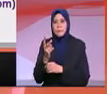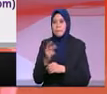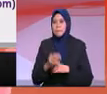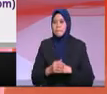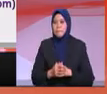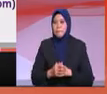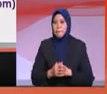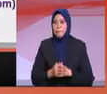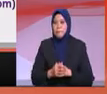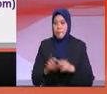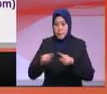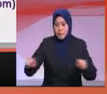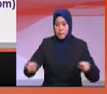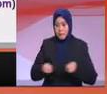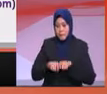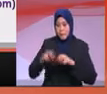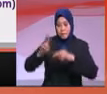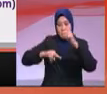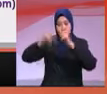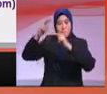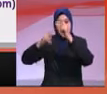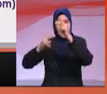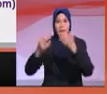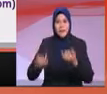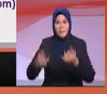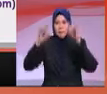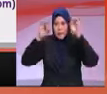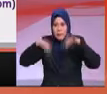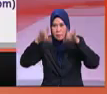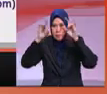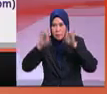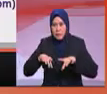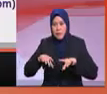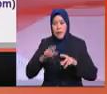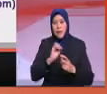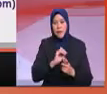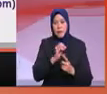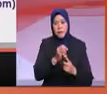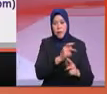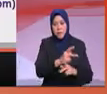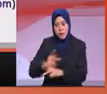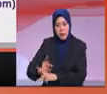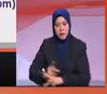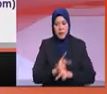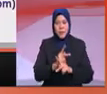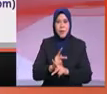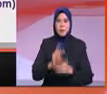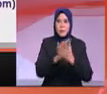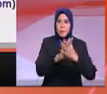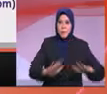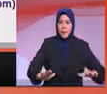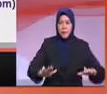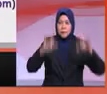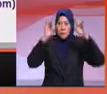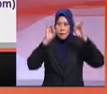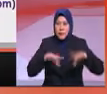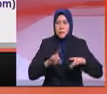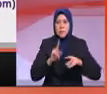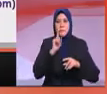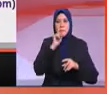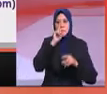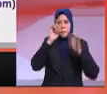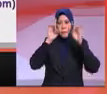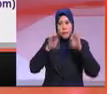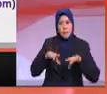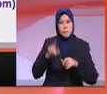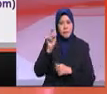di petapak bina dan sebagainya, saringan dijalankan, ataupun pengawal keselamatan, saringan juga dijalankan di kalangan mereka. Dan